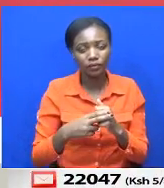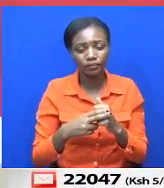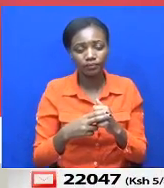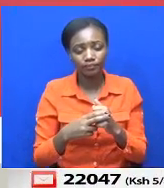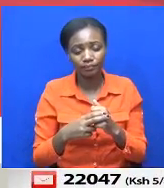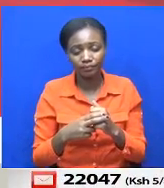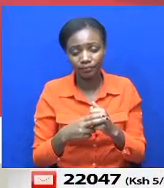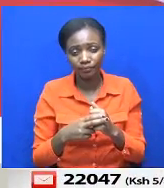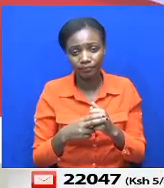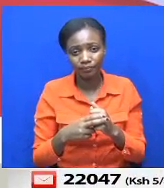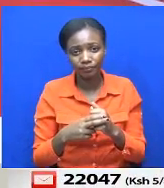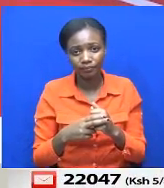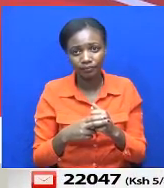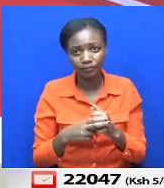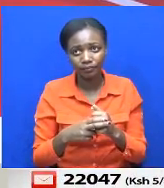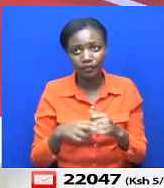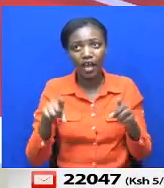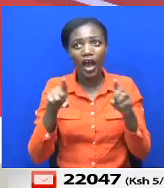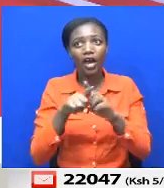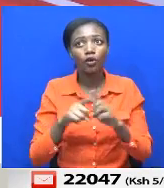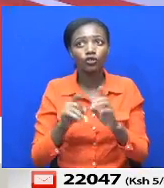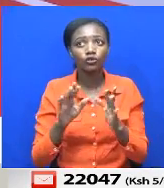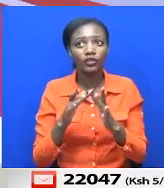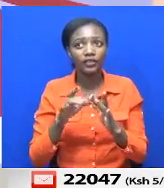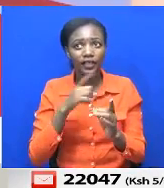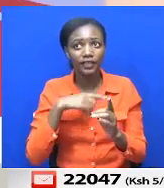22047. Pia daftari zetu mitandaoni